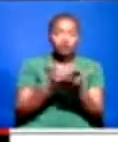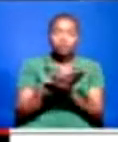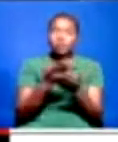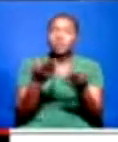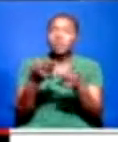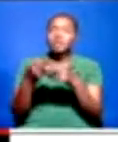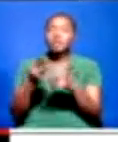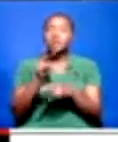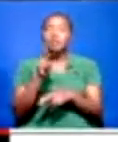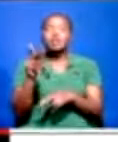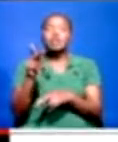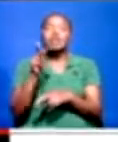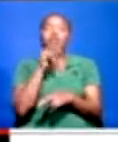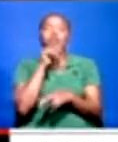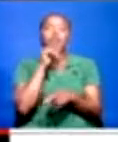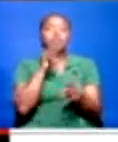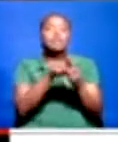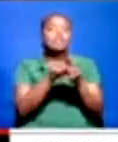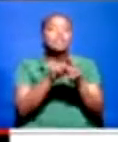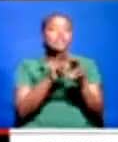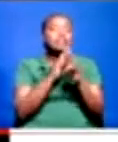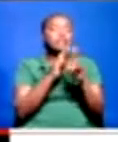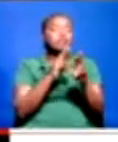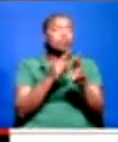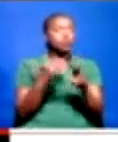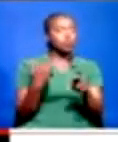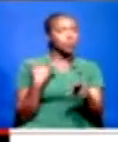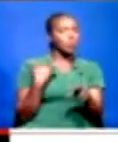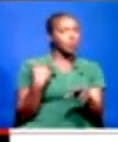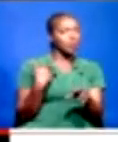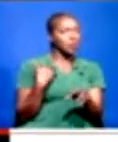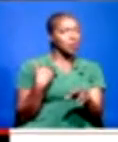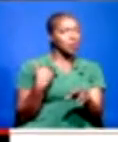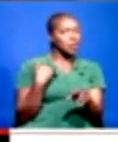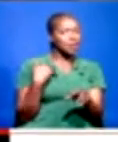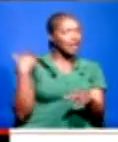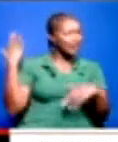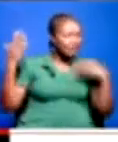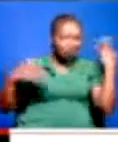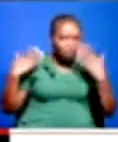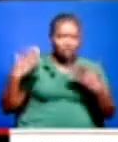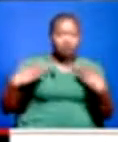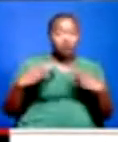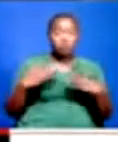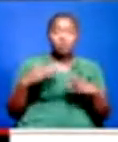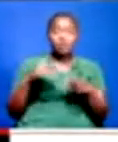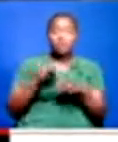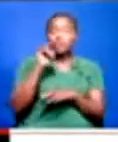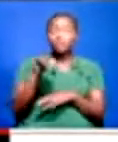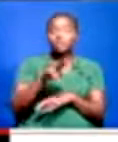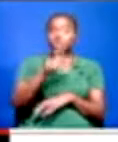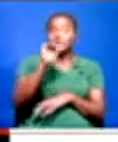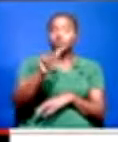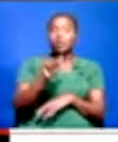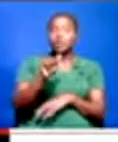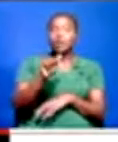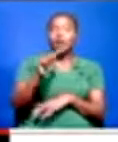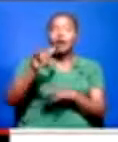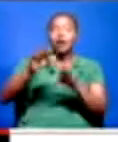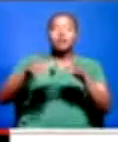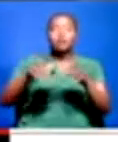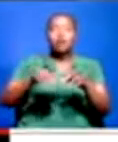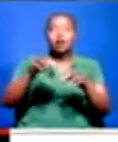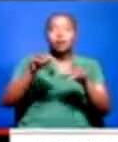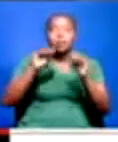KK Brothers limeripotiwa kuhangaisha watu huko Mongedho, Juja Farm, Mwalimu Farm, mji